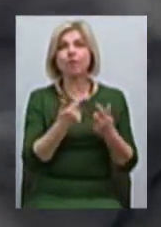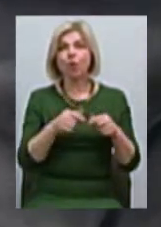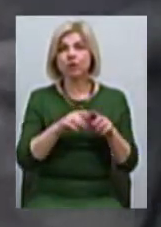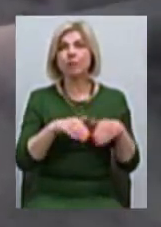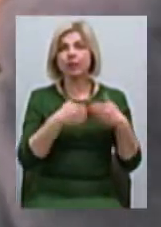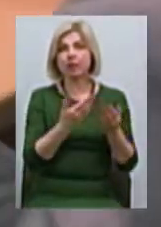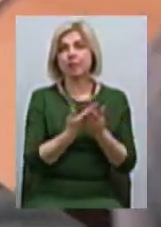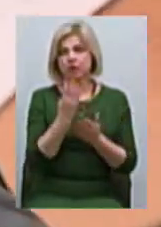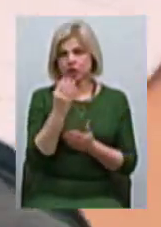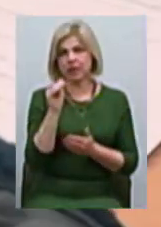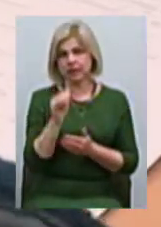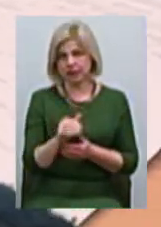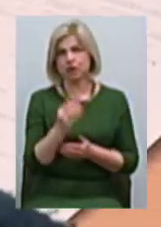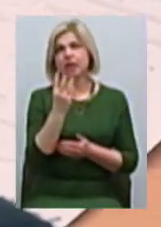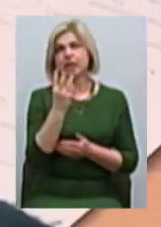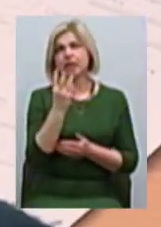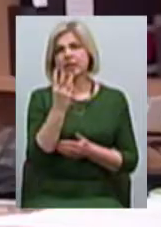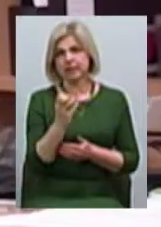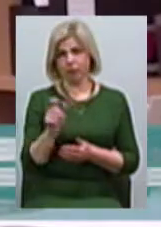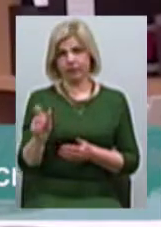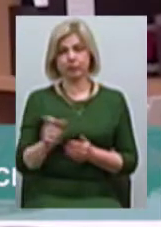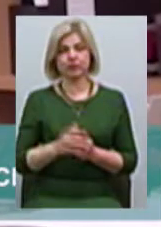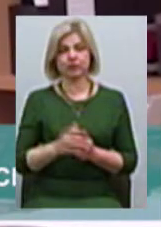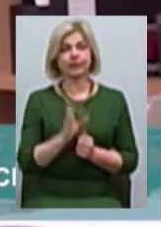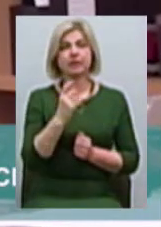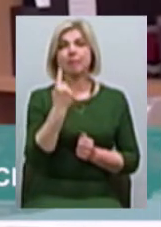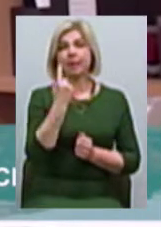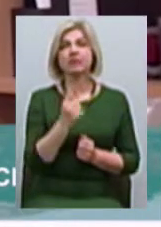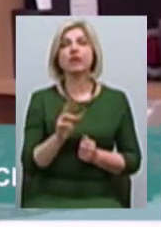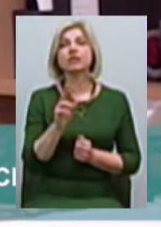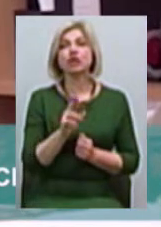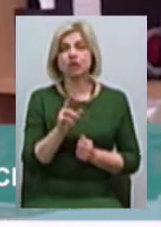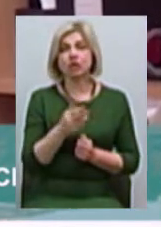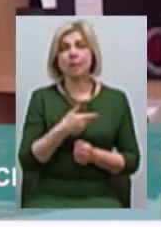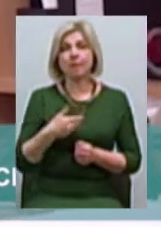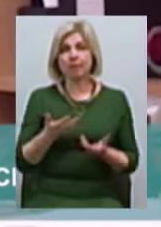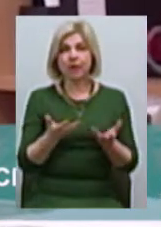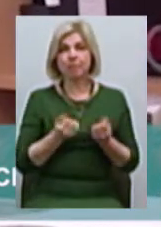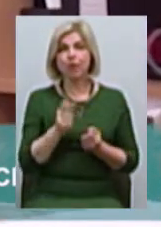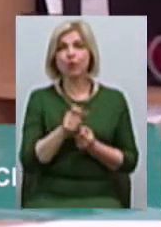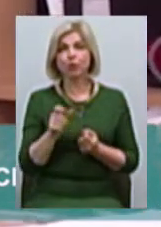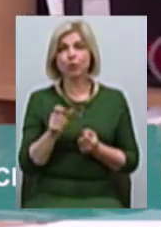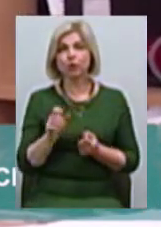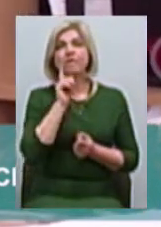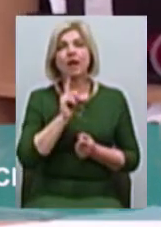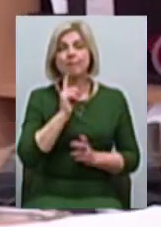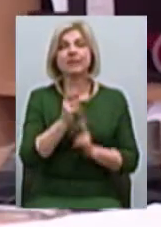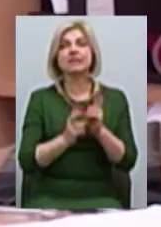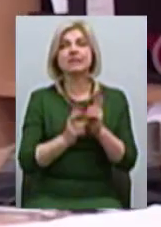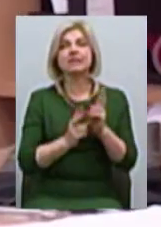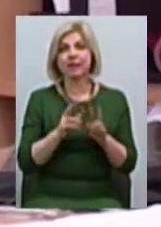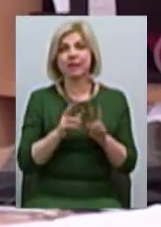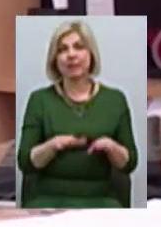приблизно 4300 виборців. З 1 січня ми вже приймаємо людей щодо тимчасової зміни місця